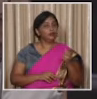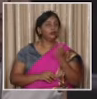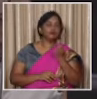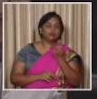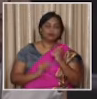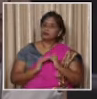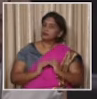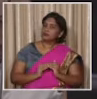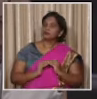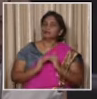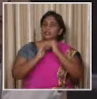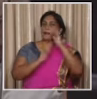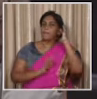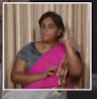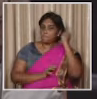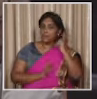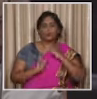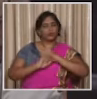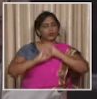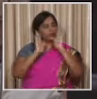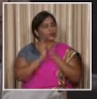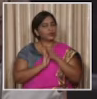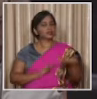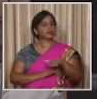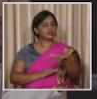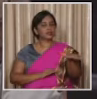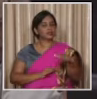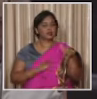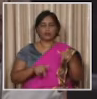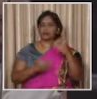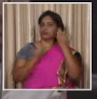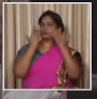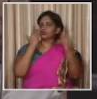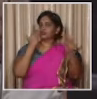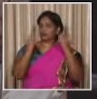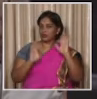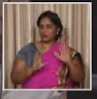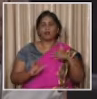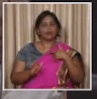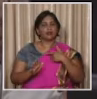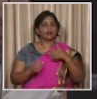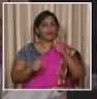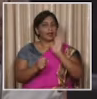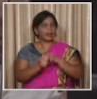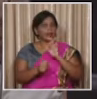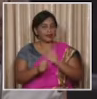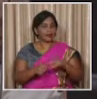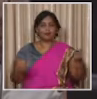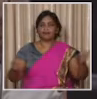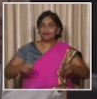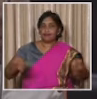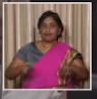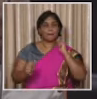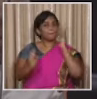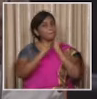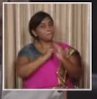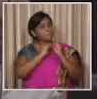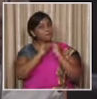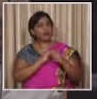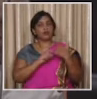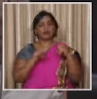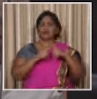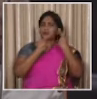ආර්ථික ප්‍රගතියේ ප්‍රතිඵල මුළුමහත් සමාජය පුරාද දකින්න තියෙනවා. අත්‍රැක්ටරේ ඉඳන් විශාල බස් රථ දක්වා